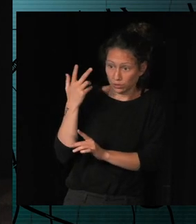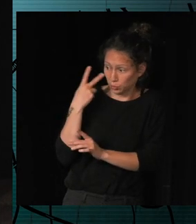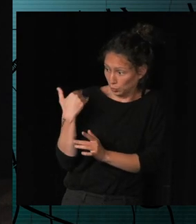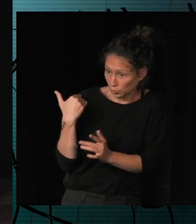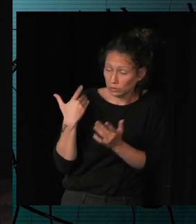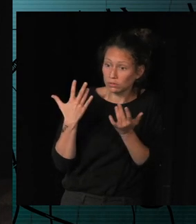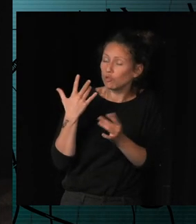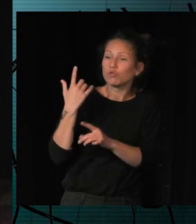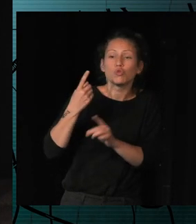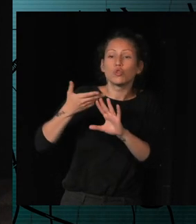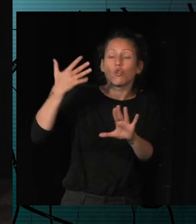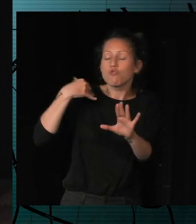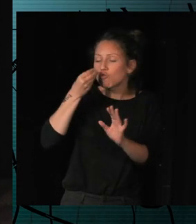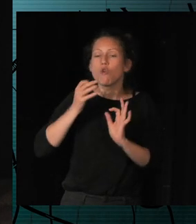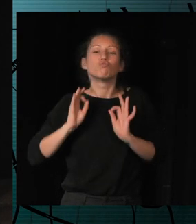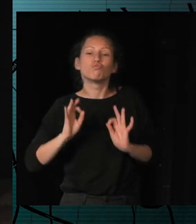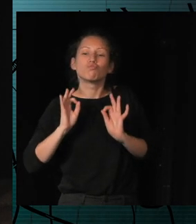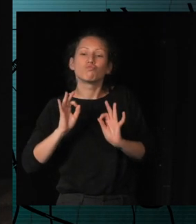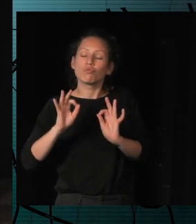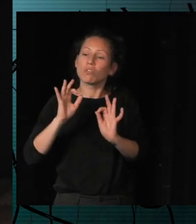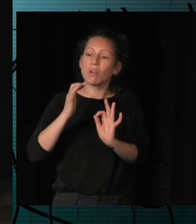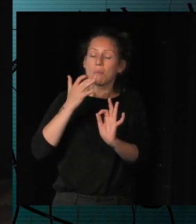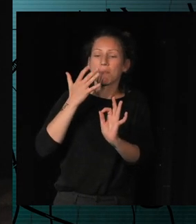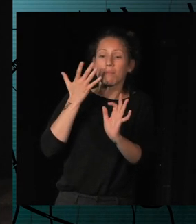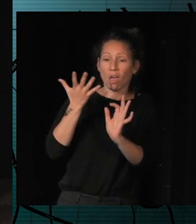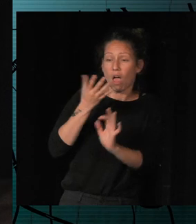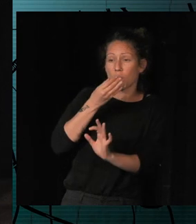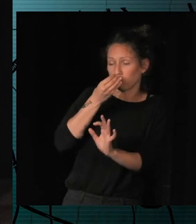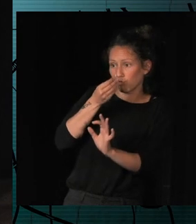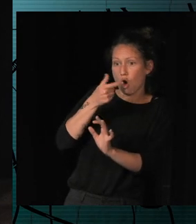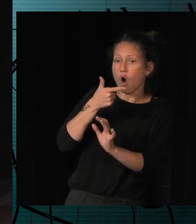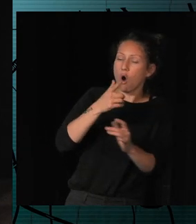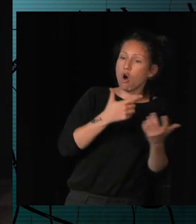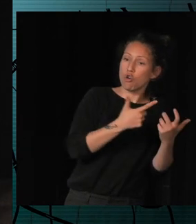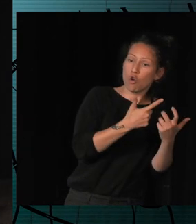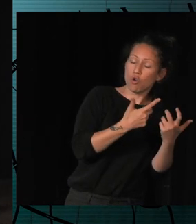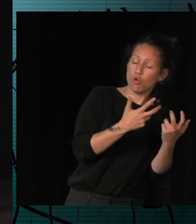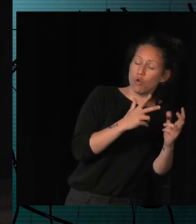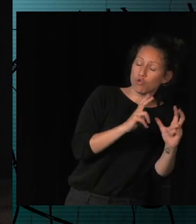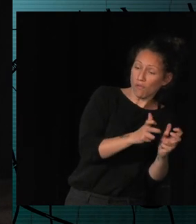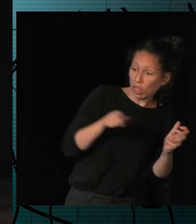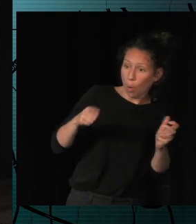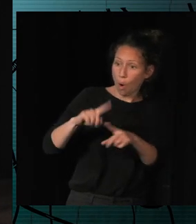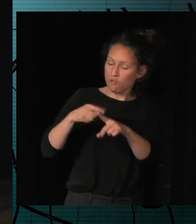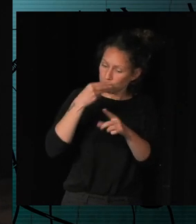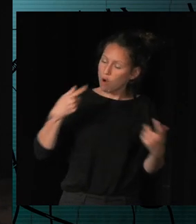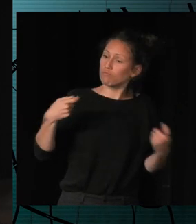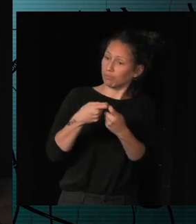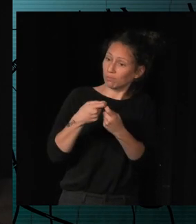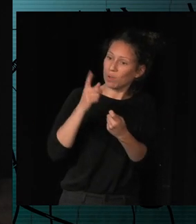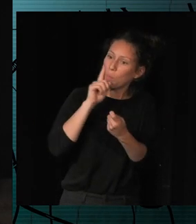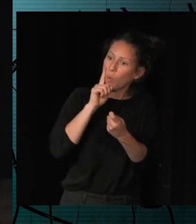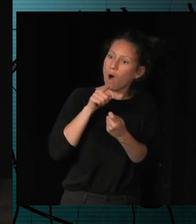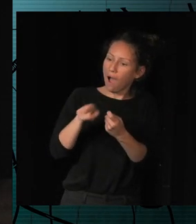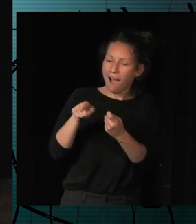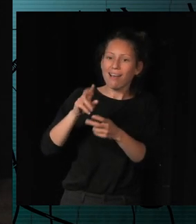euh tout à fait correct mais une très bonne adaptation euh pour la simple raison que comme vous l'aviez dit il y avait ce rythme très